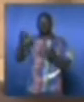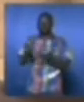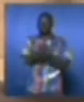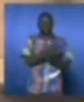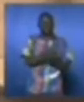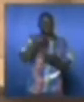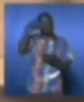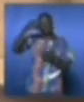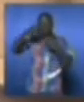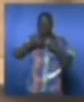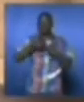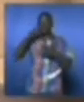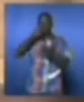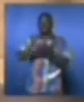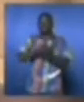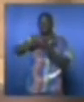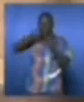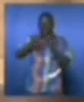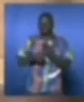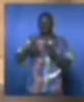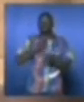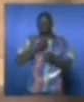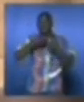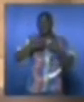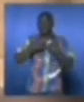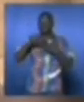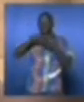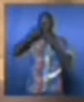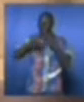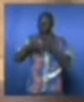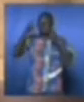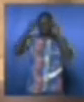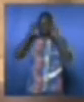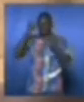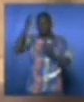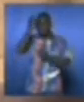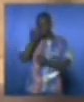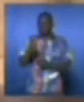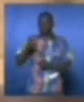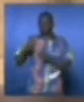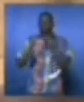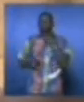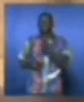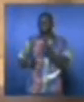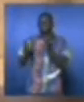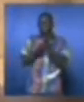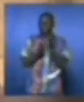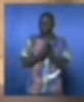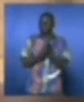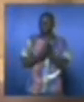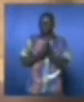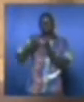à ce résultat-là. En tout cas, j'ai affaire à des anciens très engagés. C'est la raison pour laquelle je nomme cette école d'école